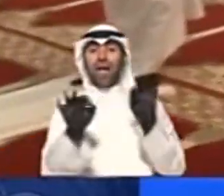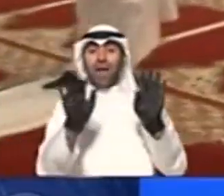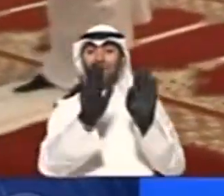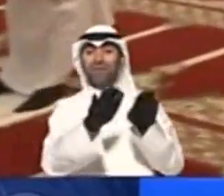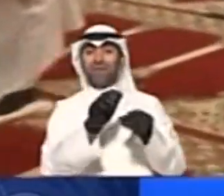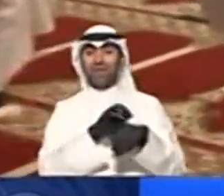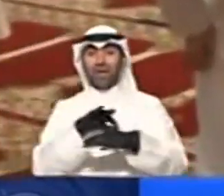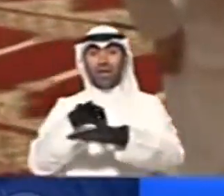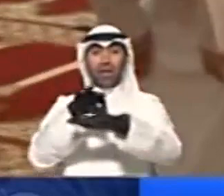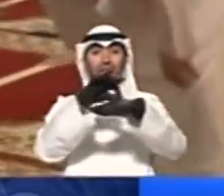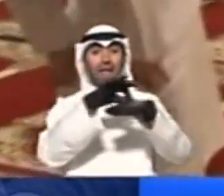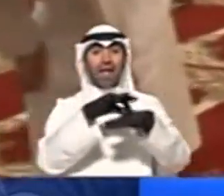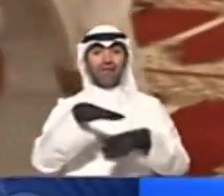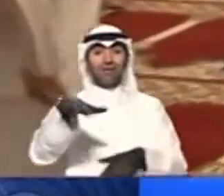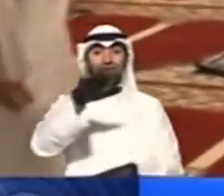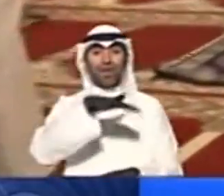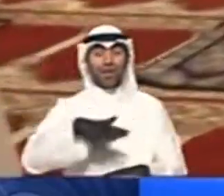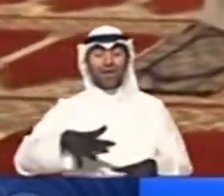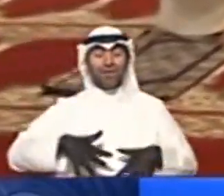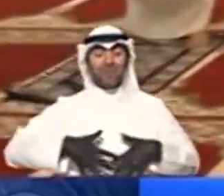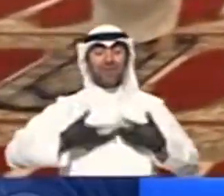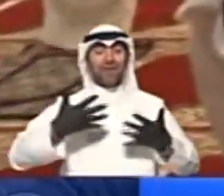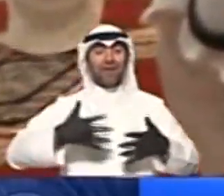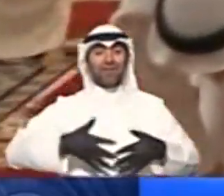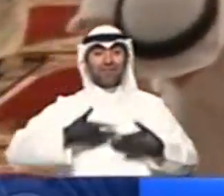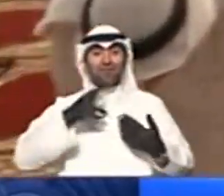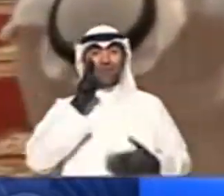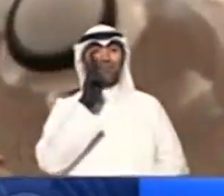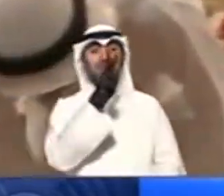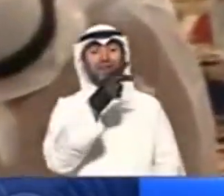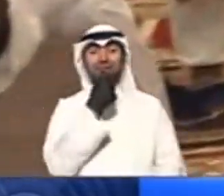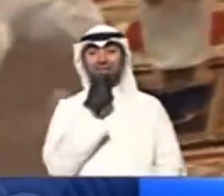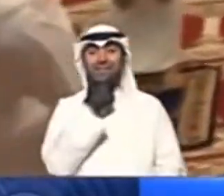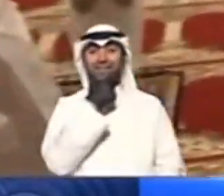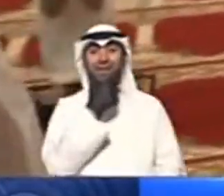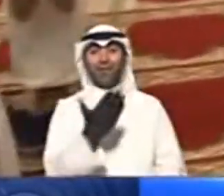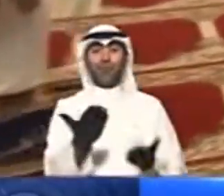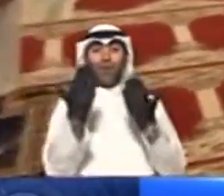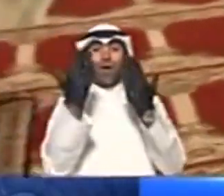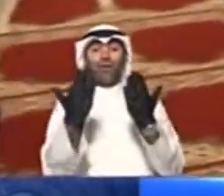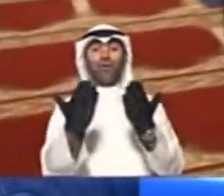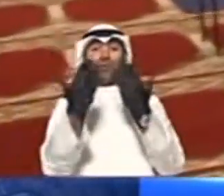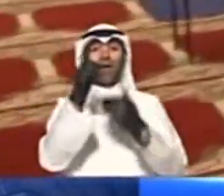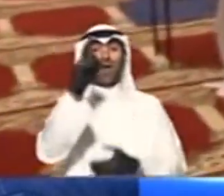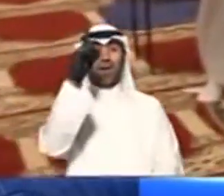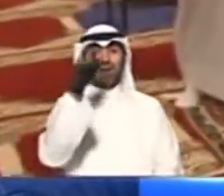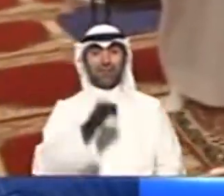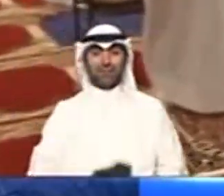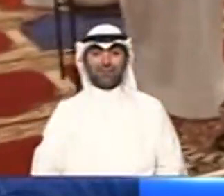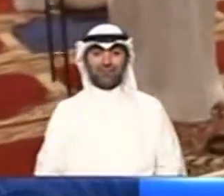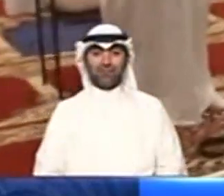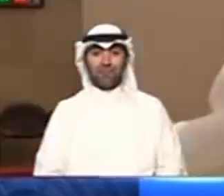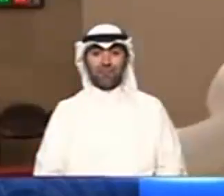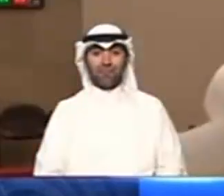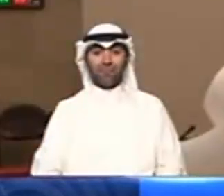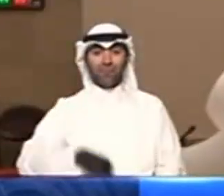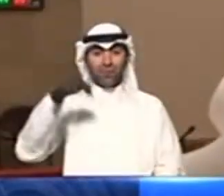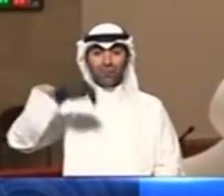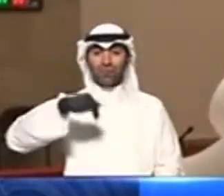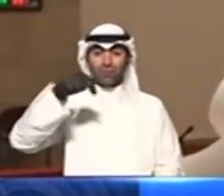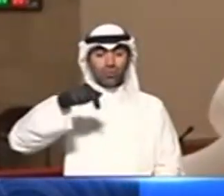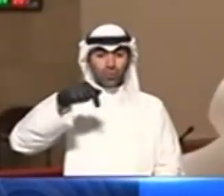عارمة وحضور كثيف تلبية لنداء الله. اليوم هو يوم تاريخي في تاريخ